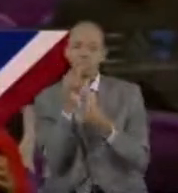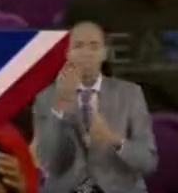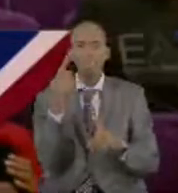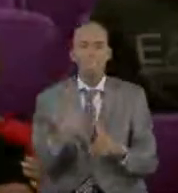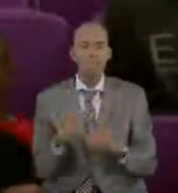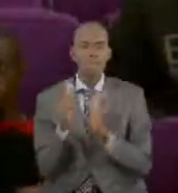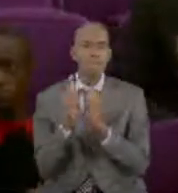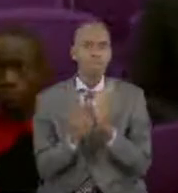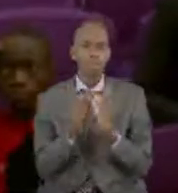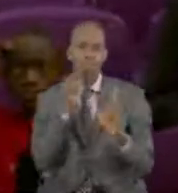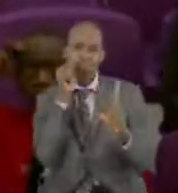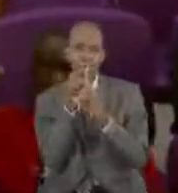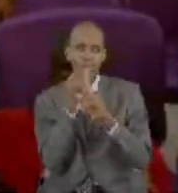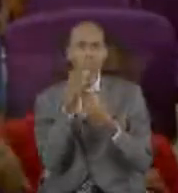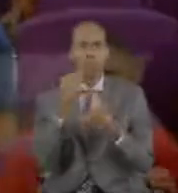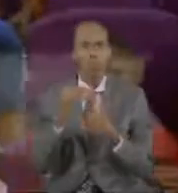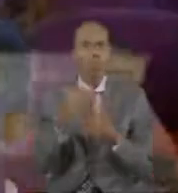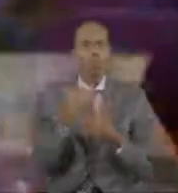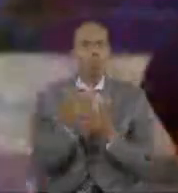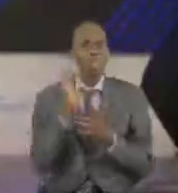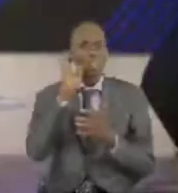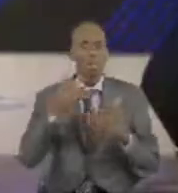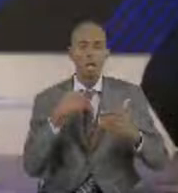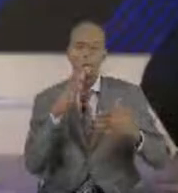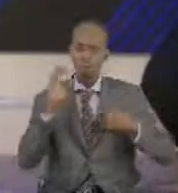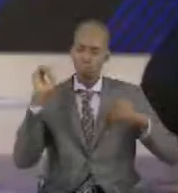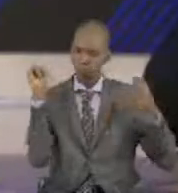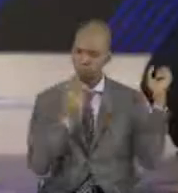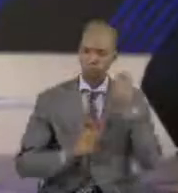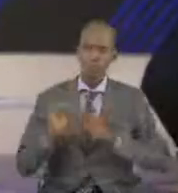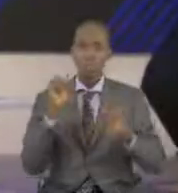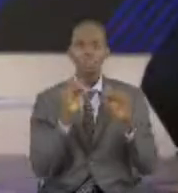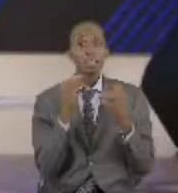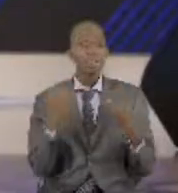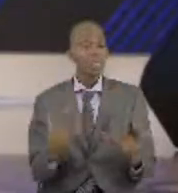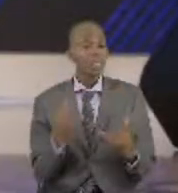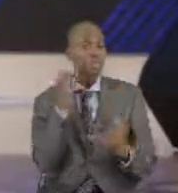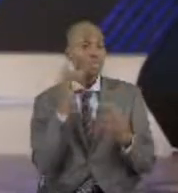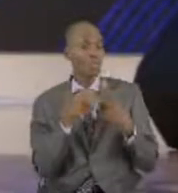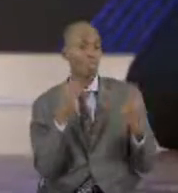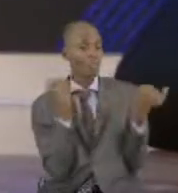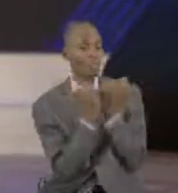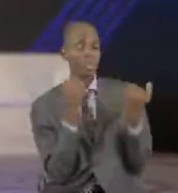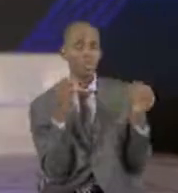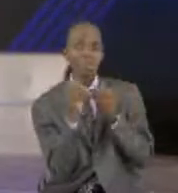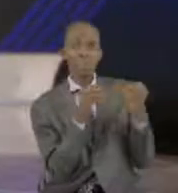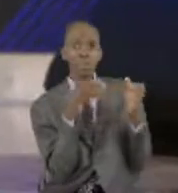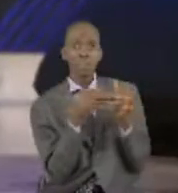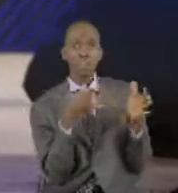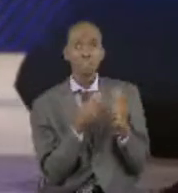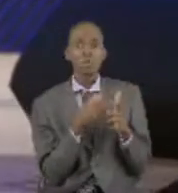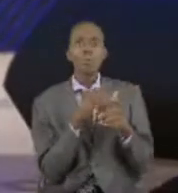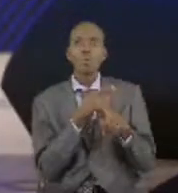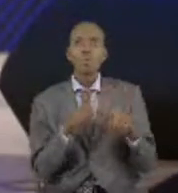exactement le précepte, la parole pour laquelle, contre laquelle il combattait. Au lieu maintenant de combattre, il est devenu né de